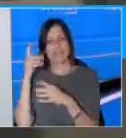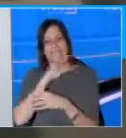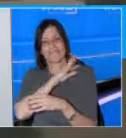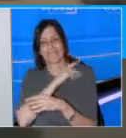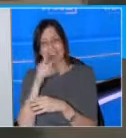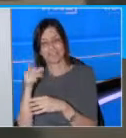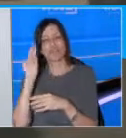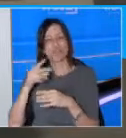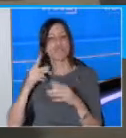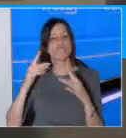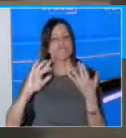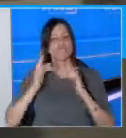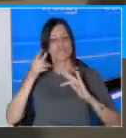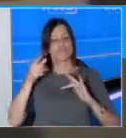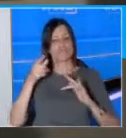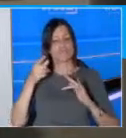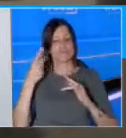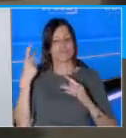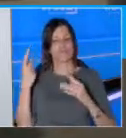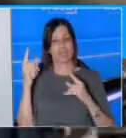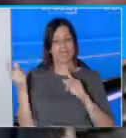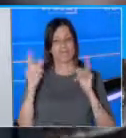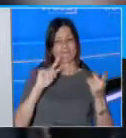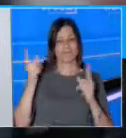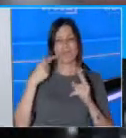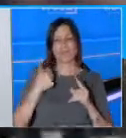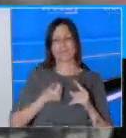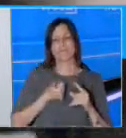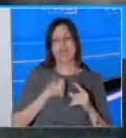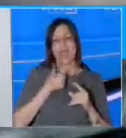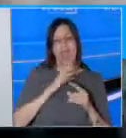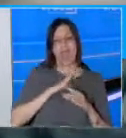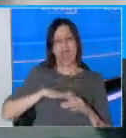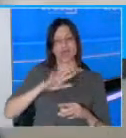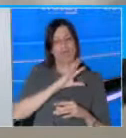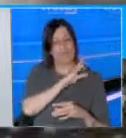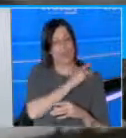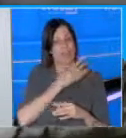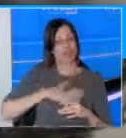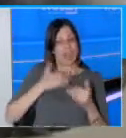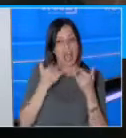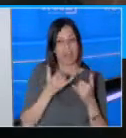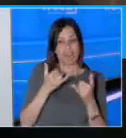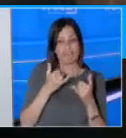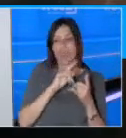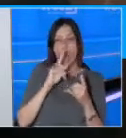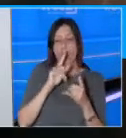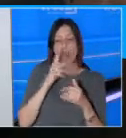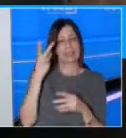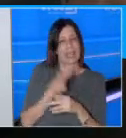כאן קרב של ראש בראש, ובאמת הרשות הפלסטינית רוצה כרגע לא נרמול יחסים עם